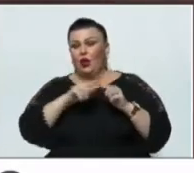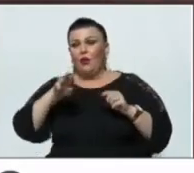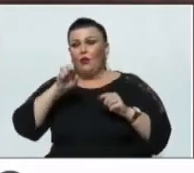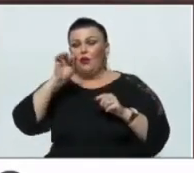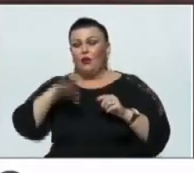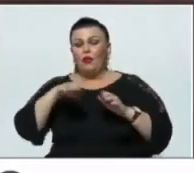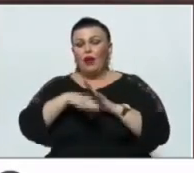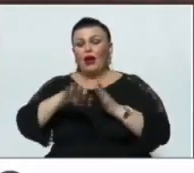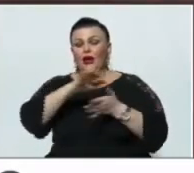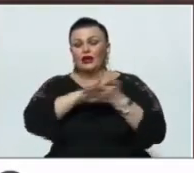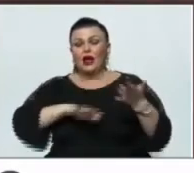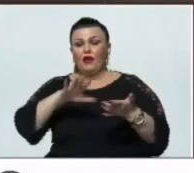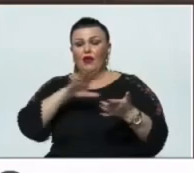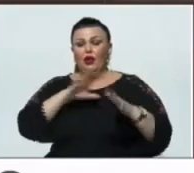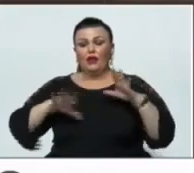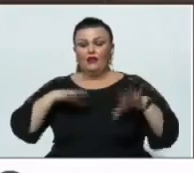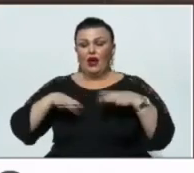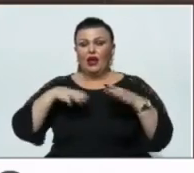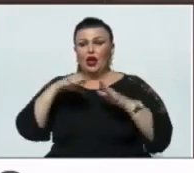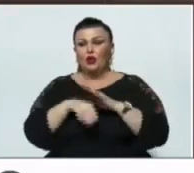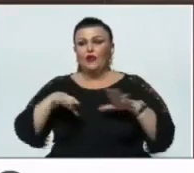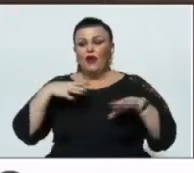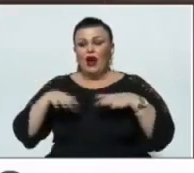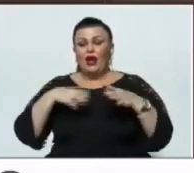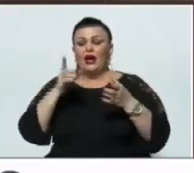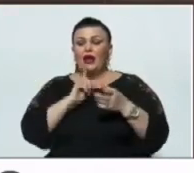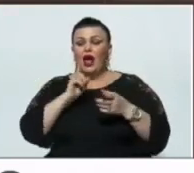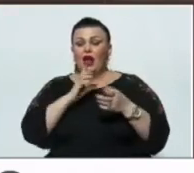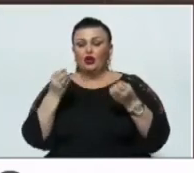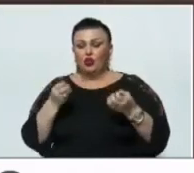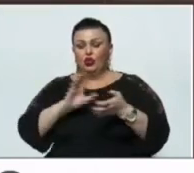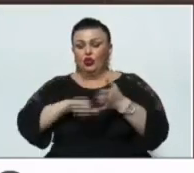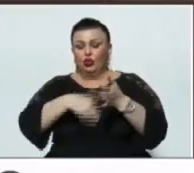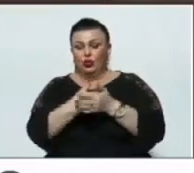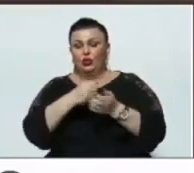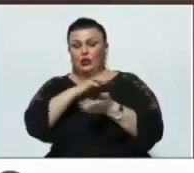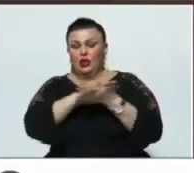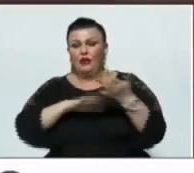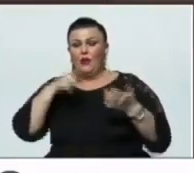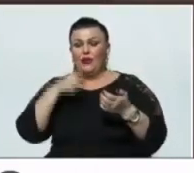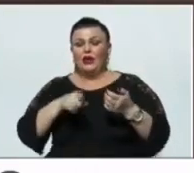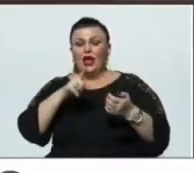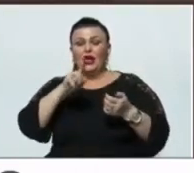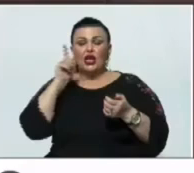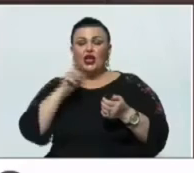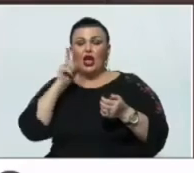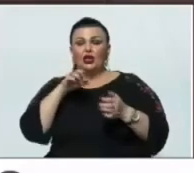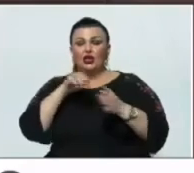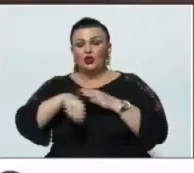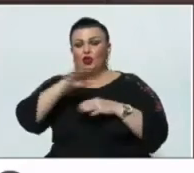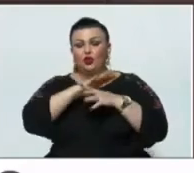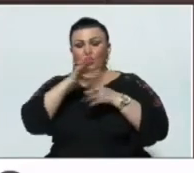ki, davam edən fəaliyyət müddətində ki, bu fəaliyyət hələ də bu gün də davam edir, minlərlə gəncimiz demək olar ki, bütün